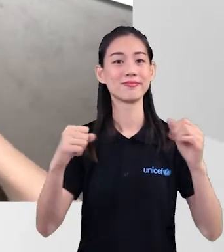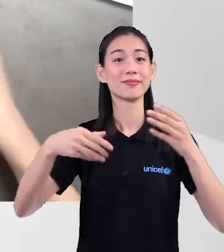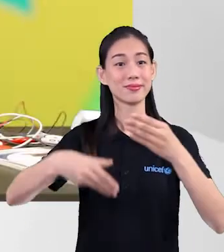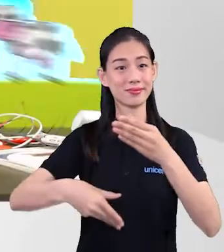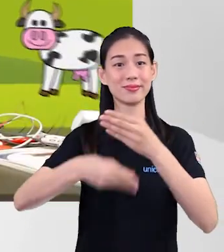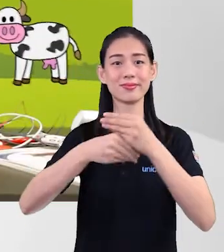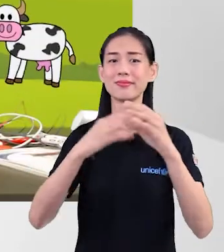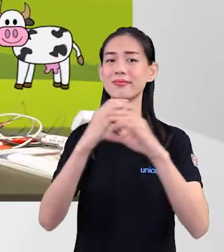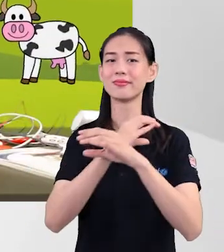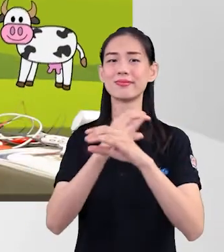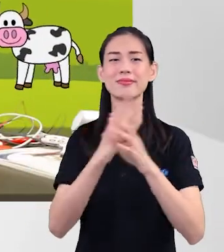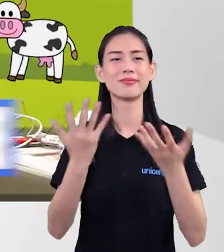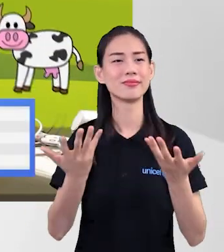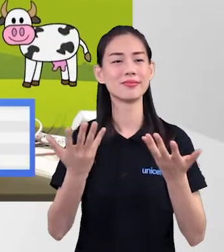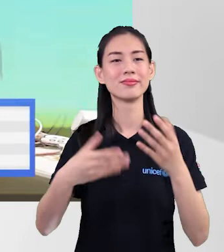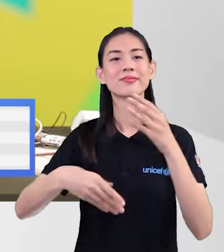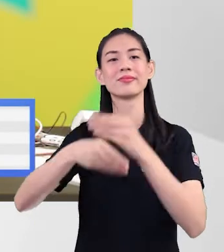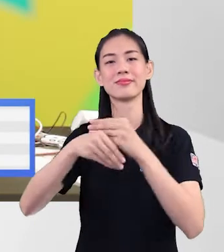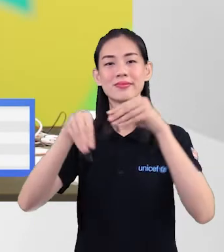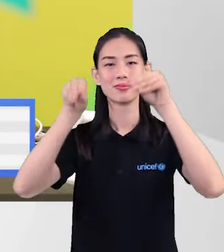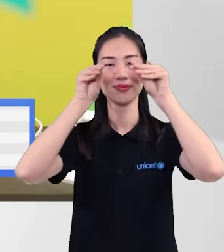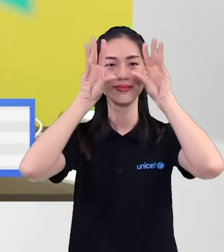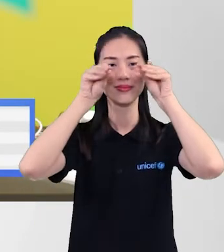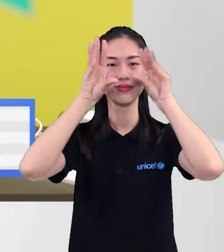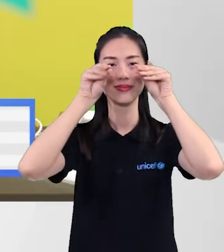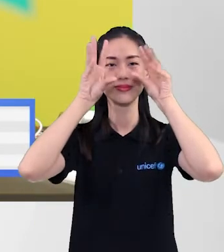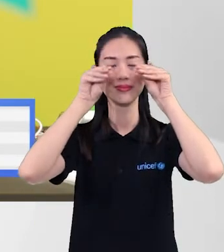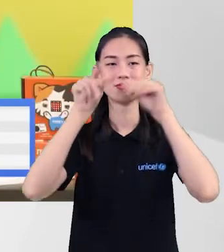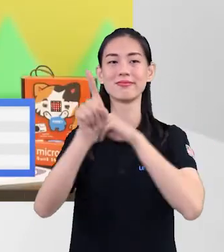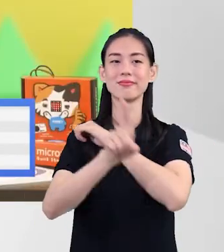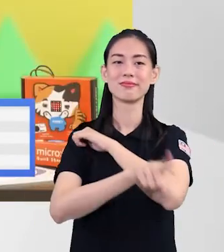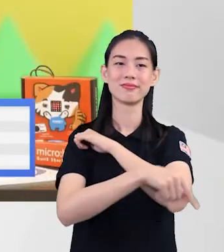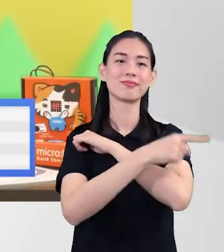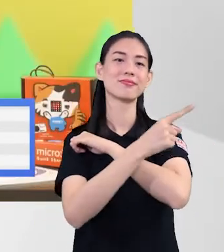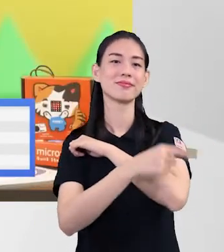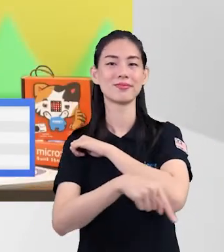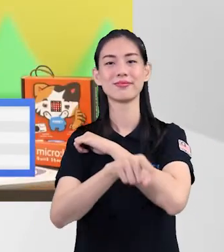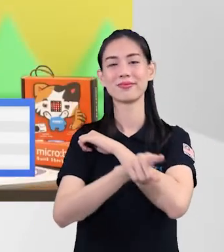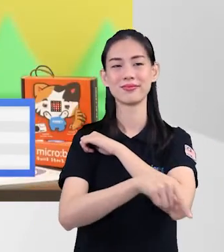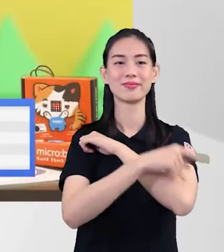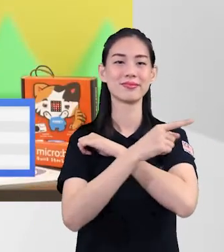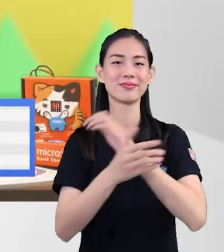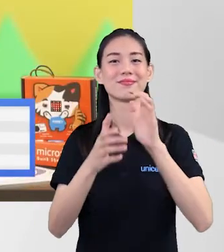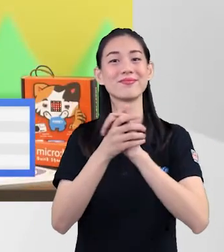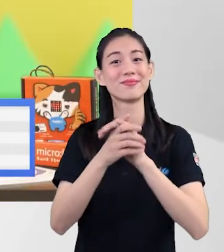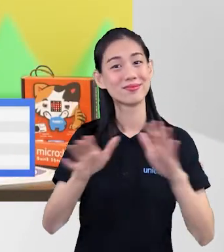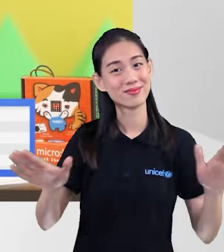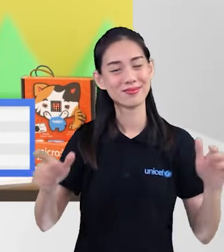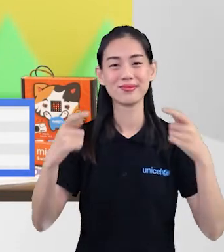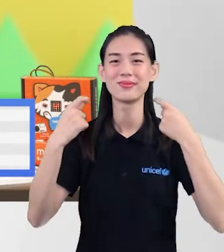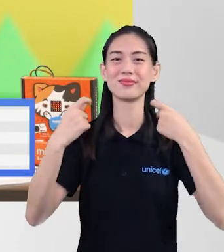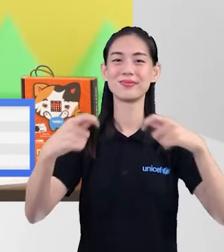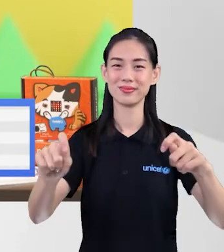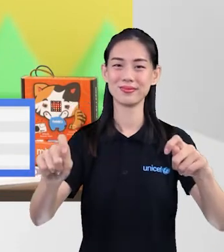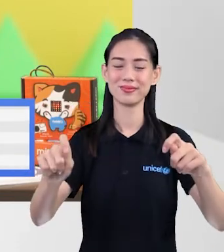depan. Projek lembu dah siap. Sebagai cabaran, tambahkan LED pada mata lembu dan nyalakan LED apabila ekor lembu bergerak selepas tanduk